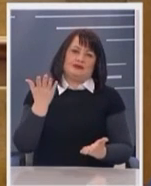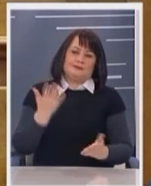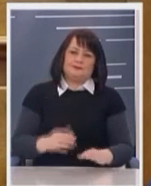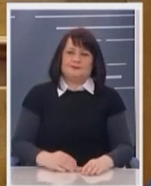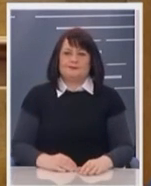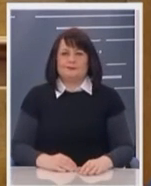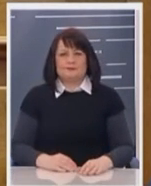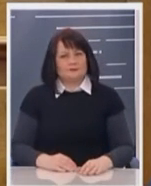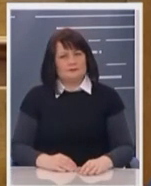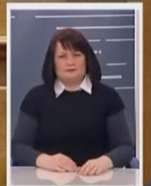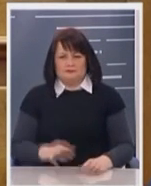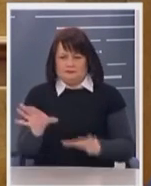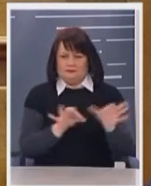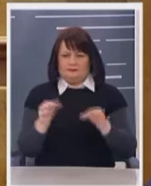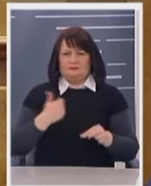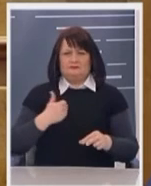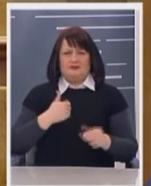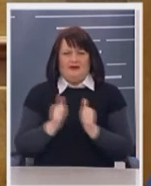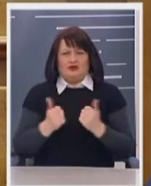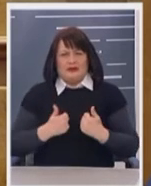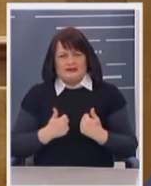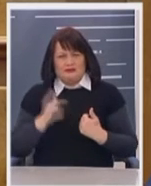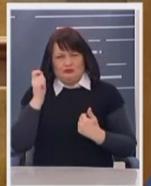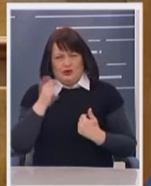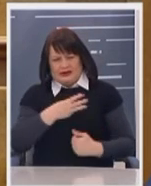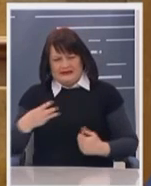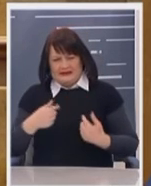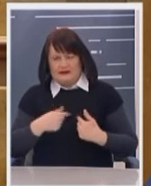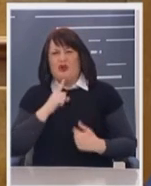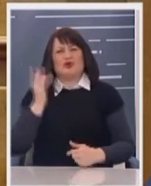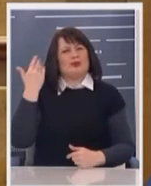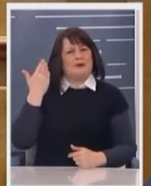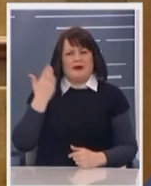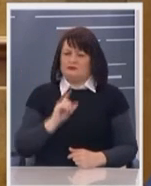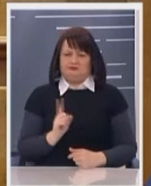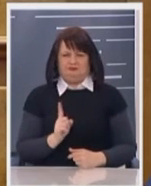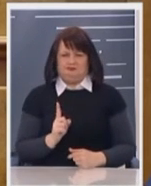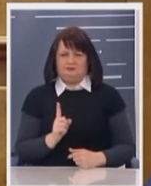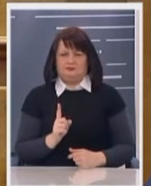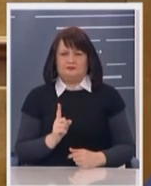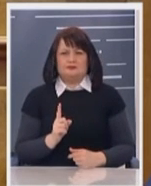δεν τοποθετήσαμε εκεί κομματικά αρεστούς, όπως θα κάνει οι προηγούμενες κυβερνήσεις.